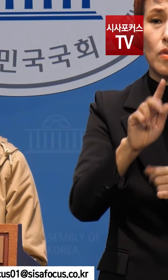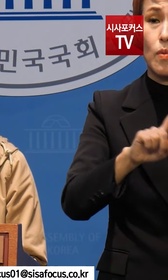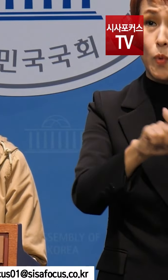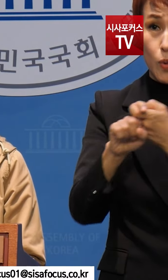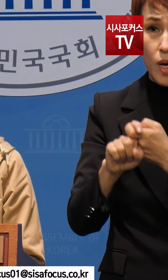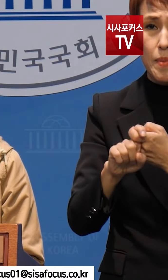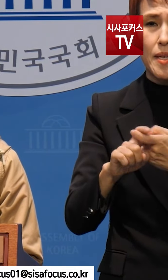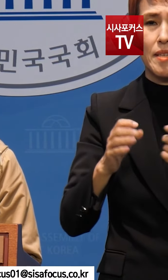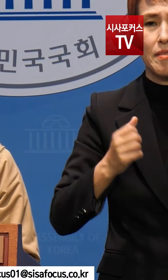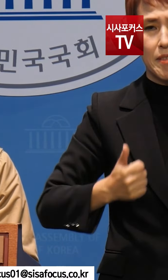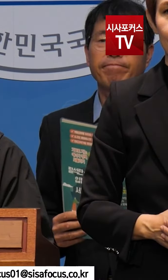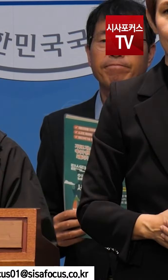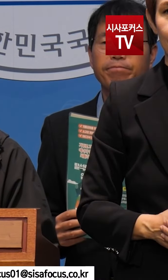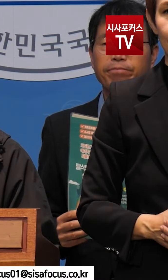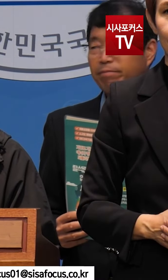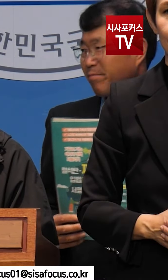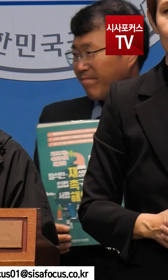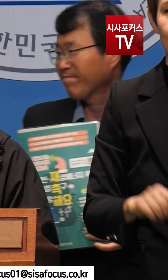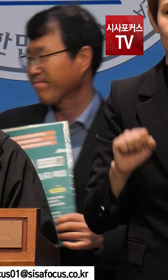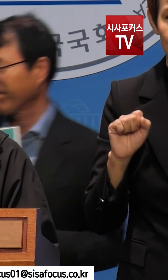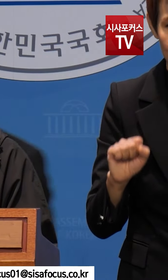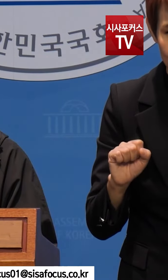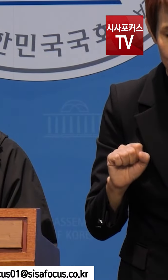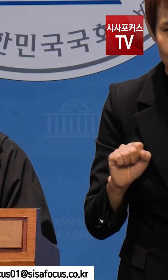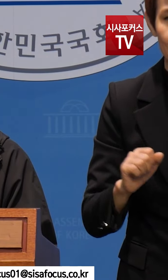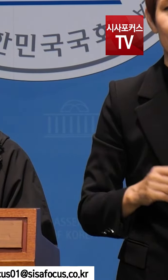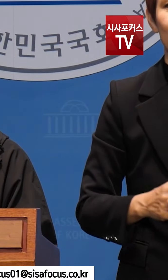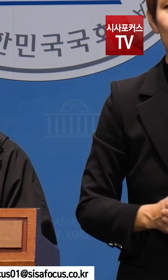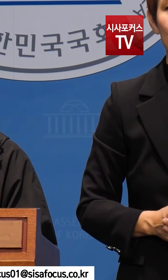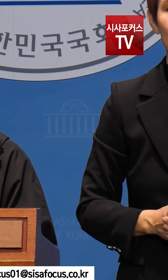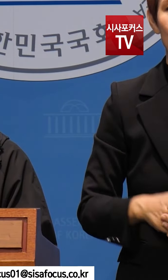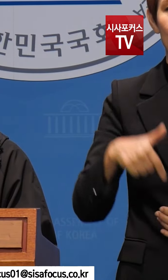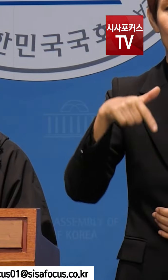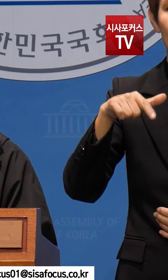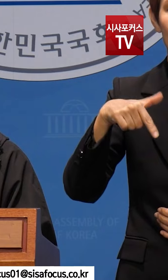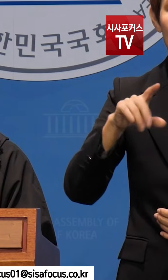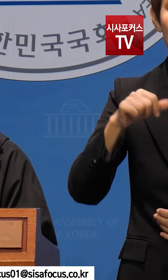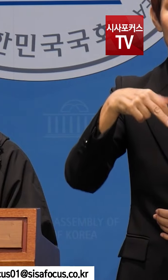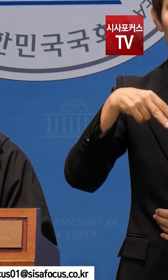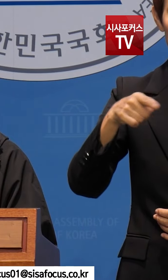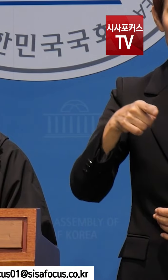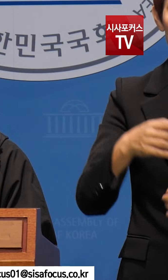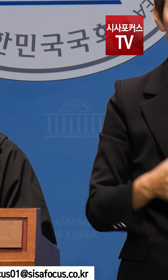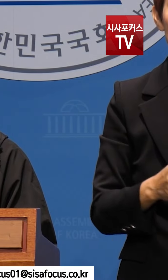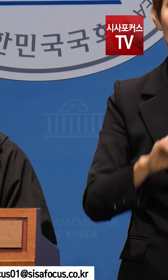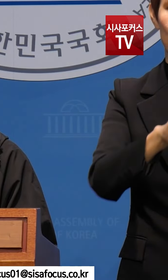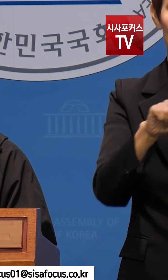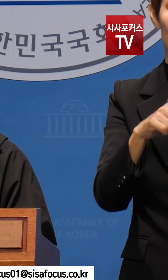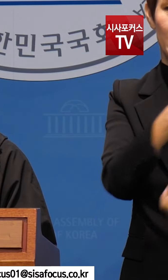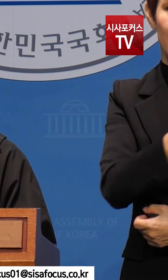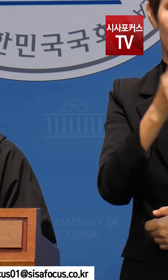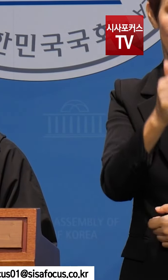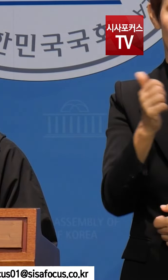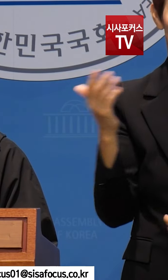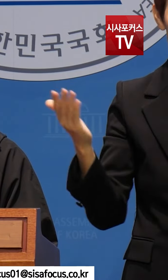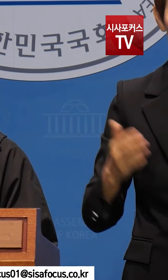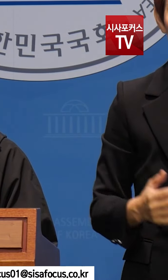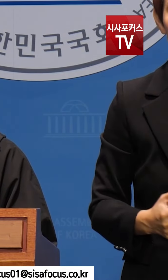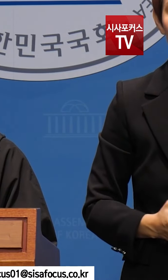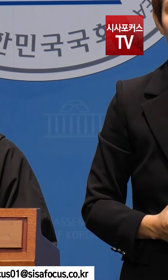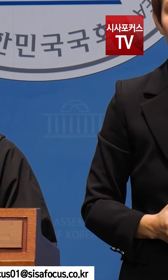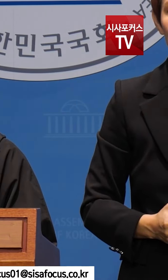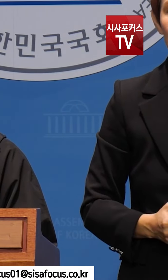함께하겠습니다 감사합니다 안녕하십니까 강서양천 시민의 비 발전 협동조합 이사장 정원입니다